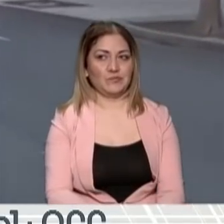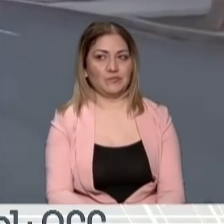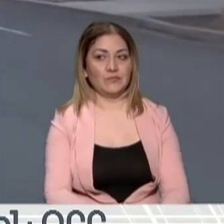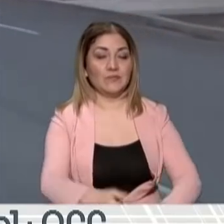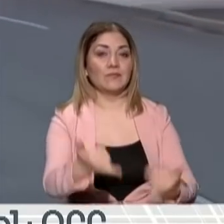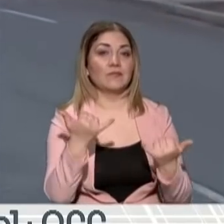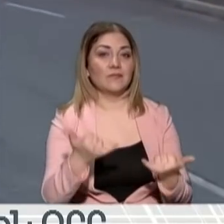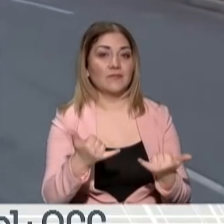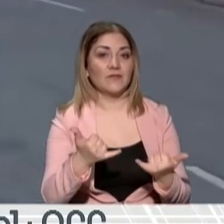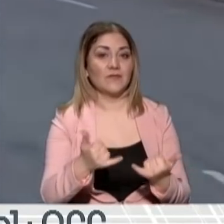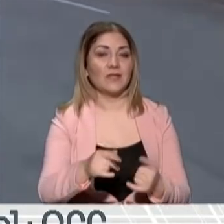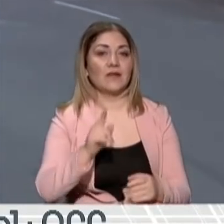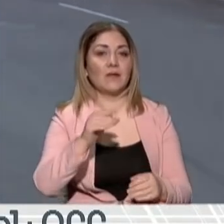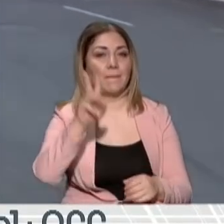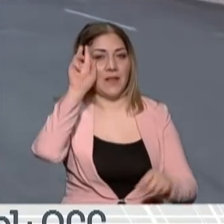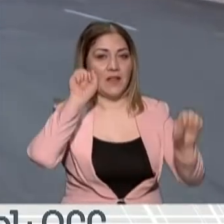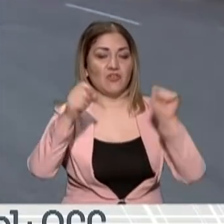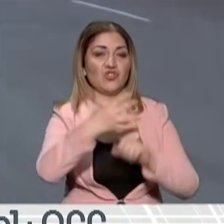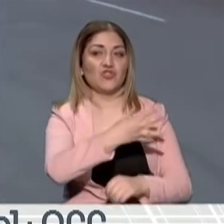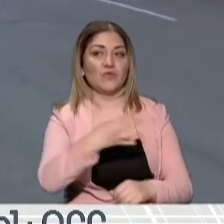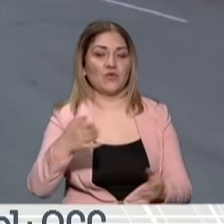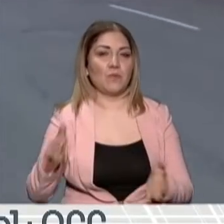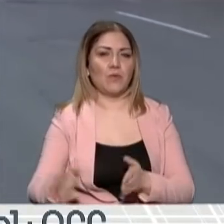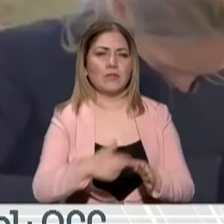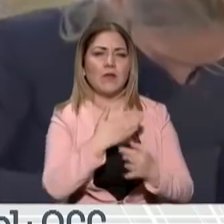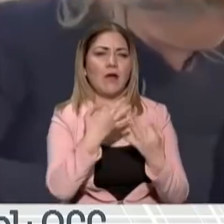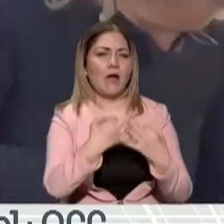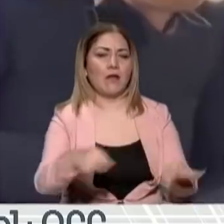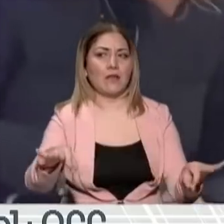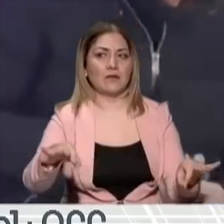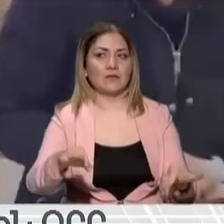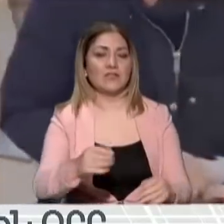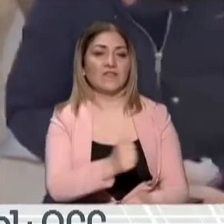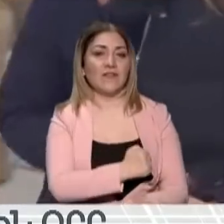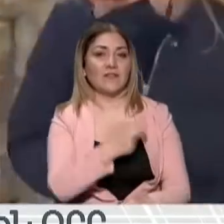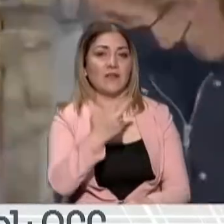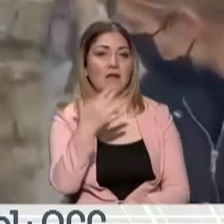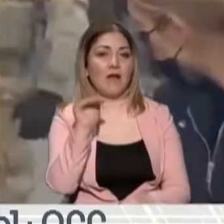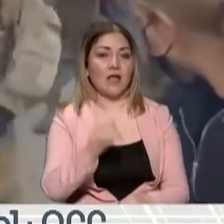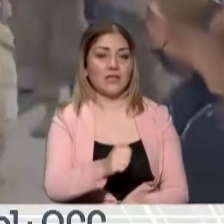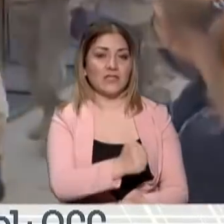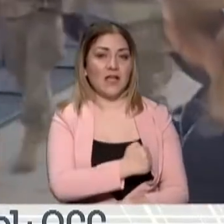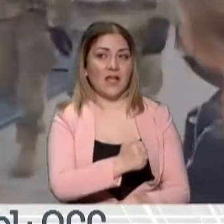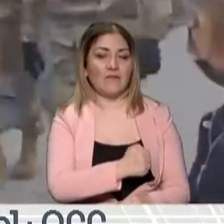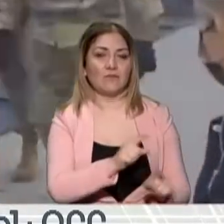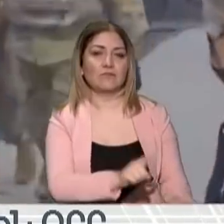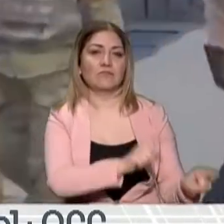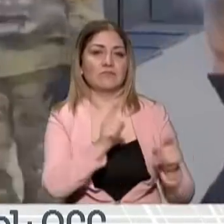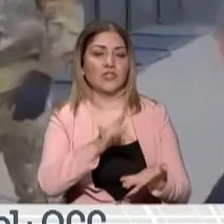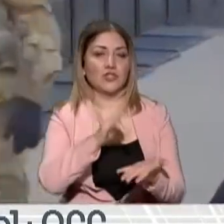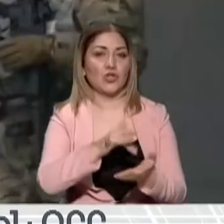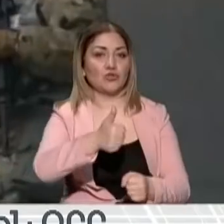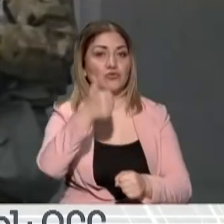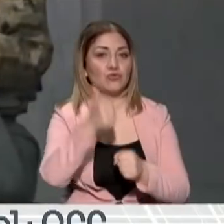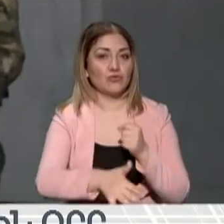Այս ժամերին Կապիտոլիում տանող Վաշինգտոնյան փողոցներն են՝ դատարկ։ Գվարդիայի ավելի քան 25,000 մարդիկ է տեղափոխվել մայրաքաղաք